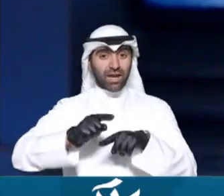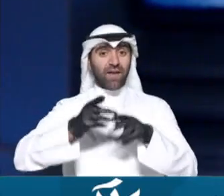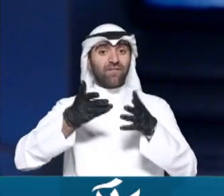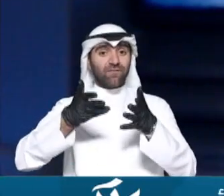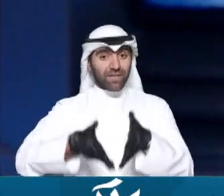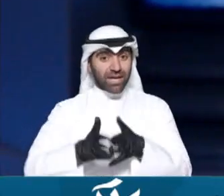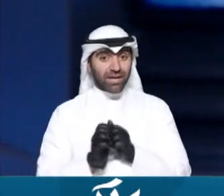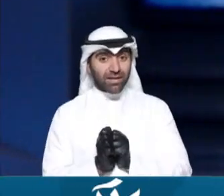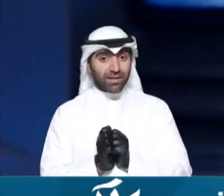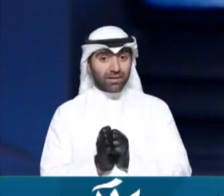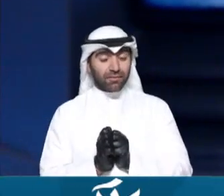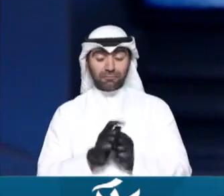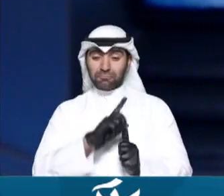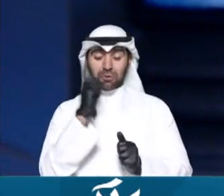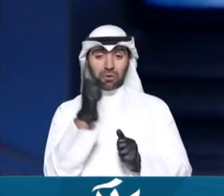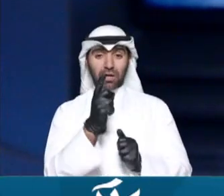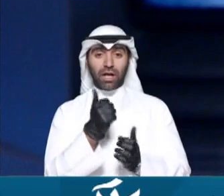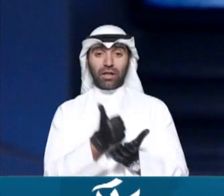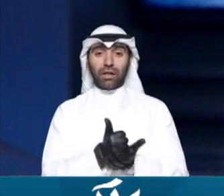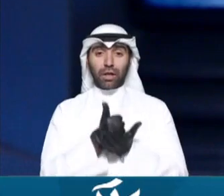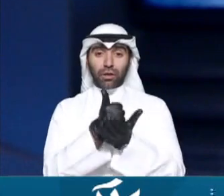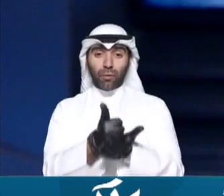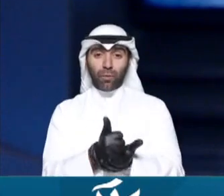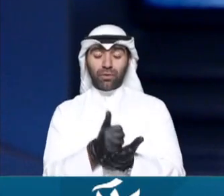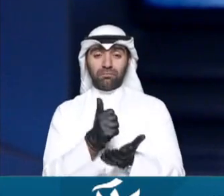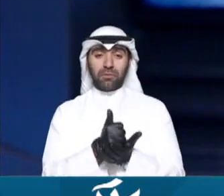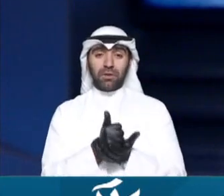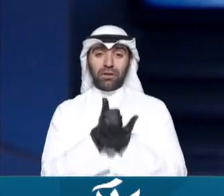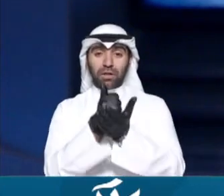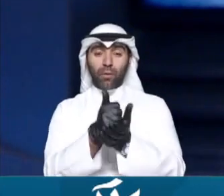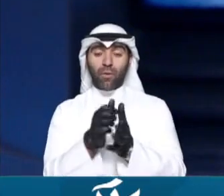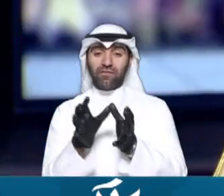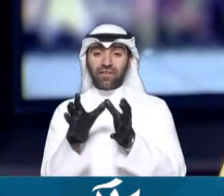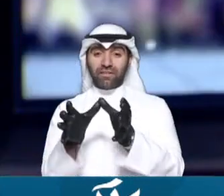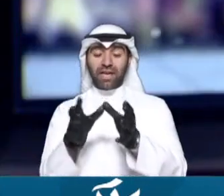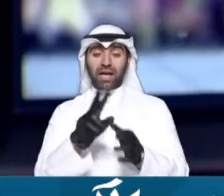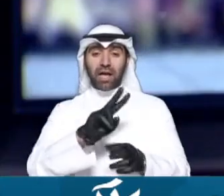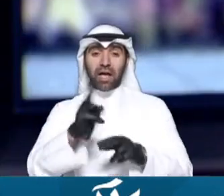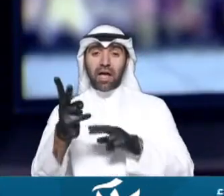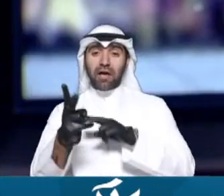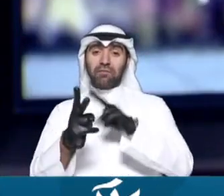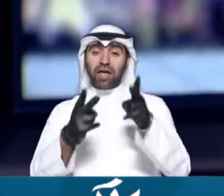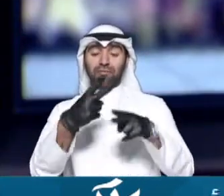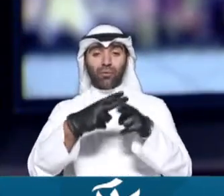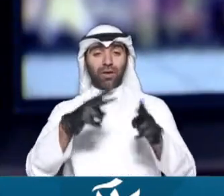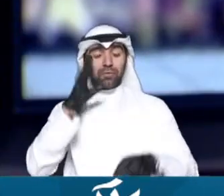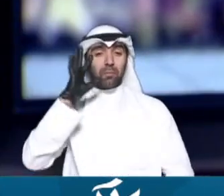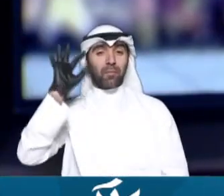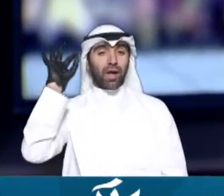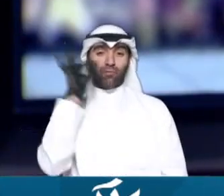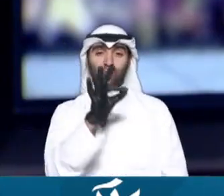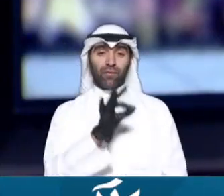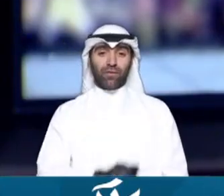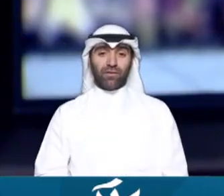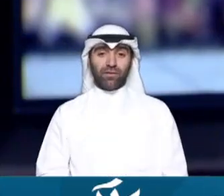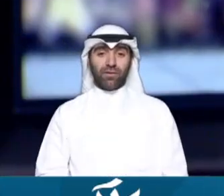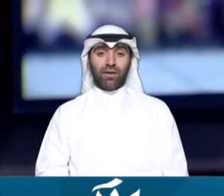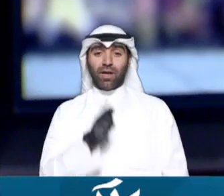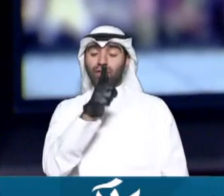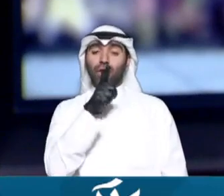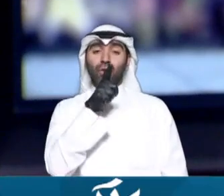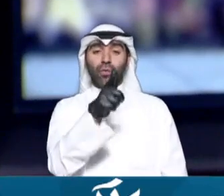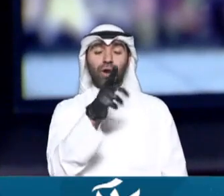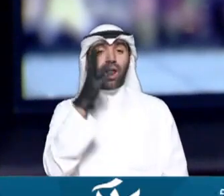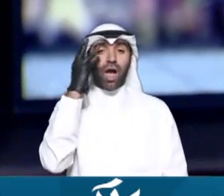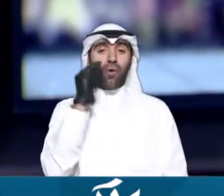الفرق التطوعية سواء كانت جماعية أو فردية. شو تقول لهم طال عمرك؟ والله أنا أقول لهم جزاكم الله خير. يعني والله أنا شفت